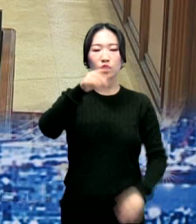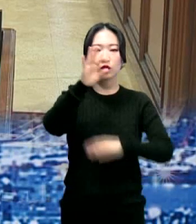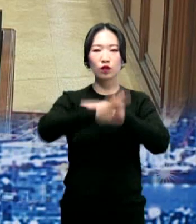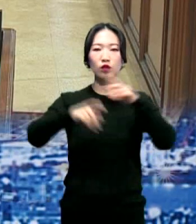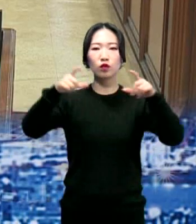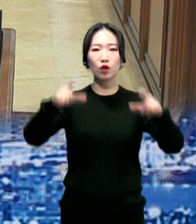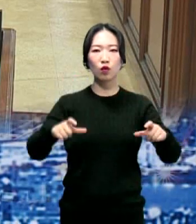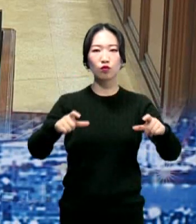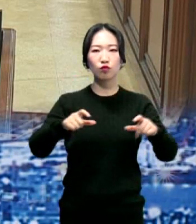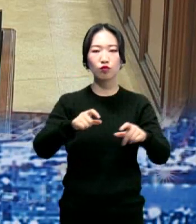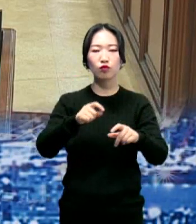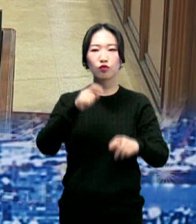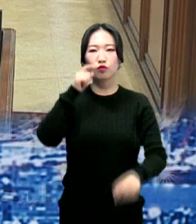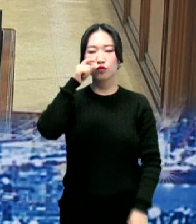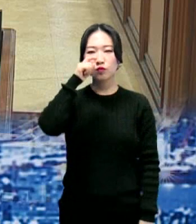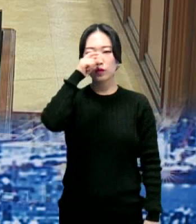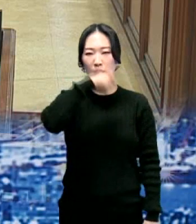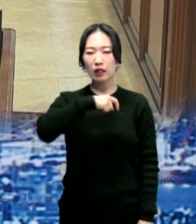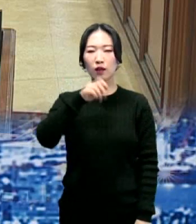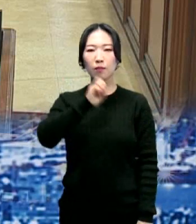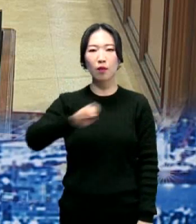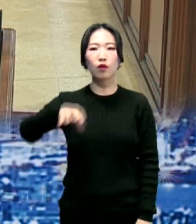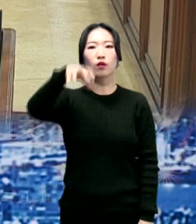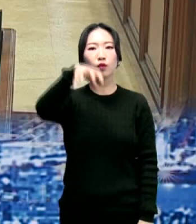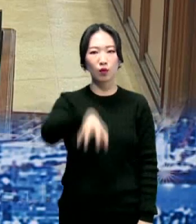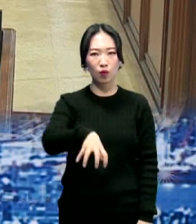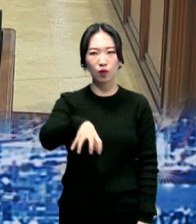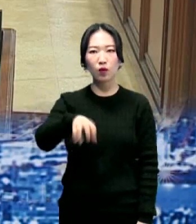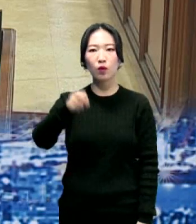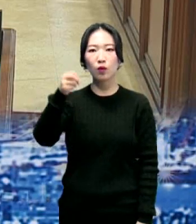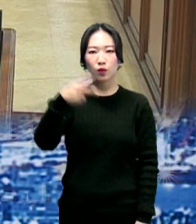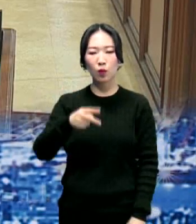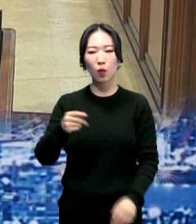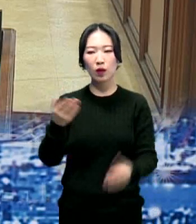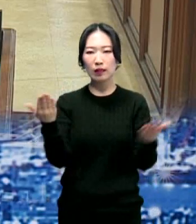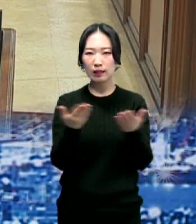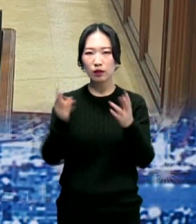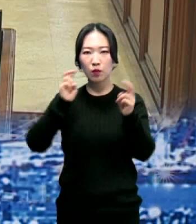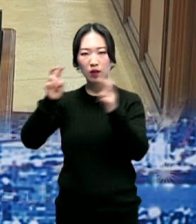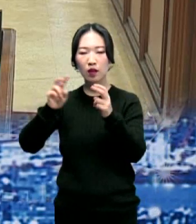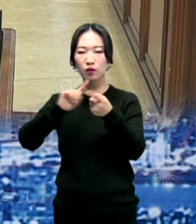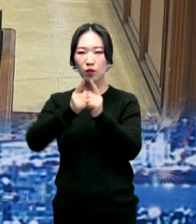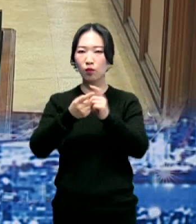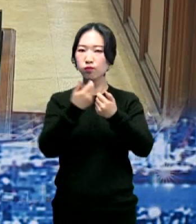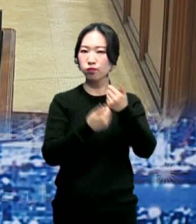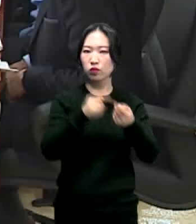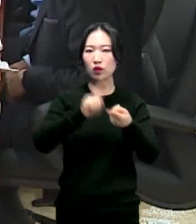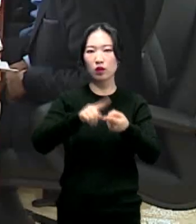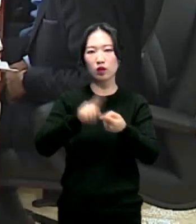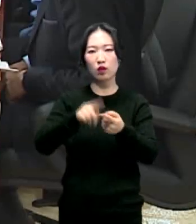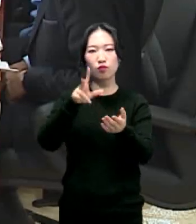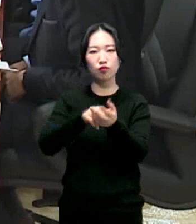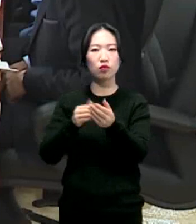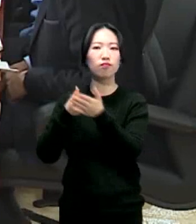청라소각장 내구연안 문제와 환경공단의 노노 갈등이 도마 위에 올랐습니다. 원태규 기자입니다.